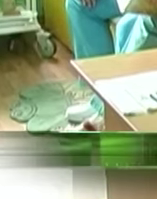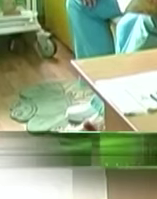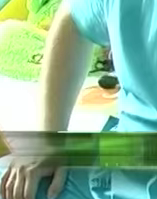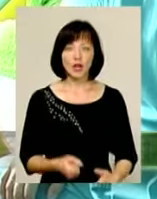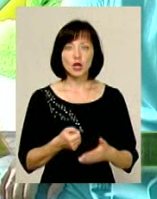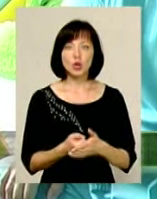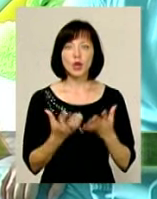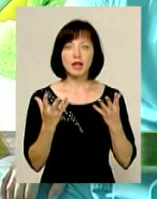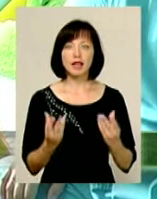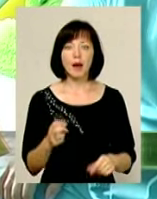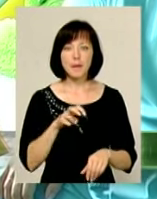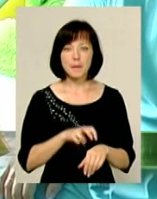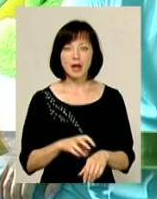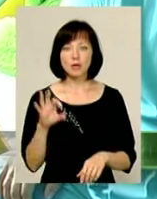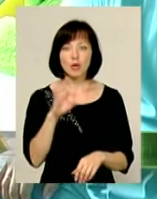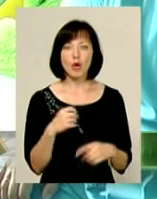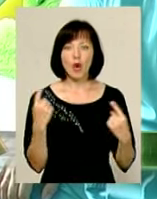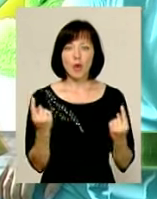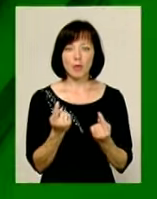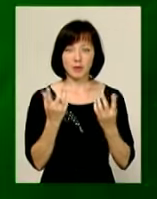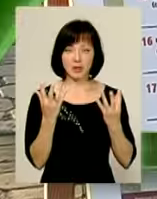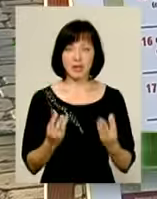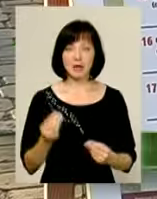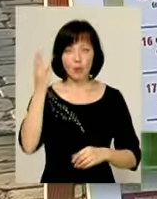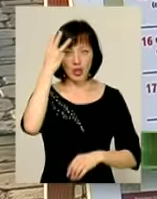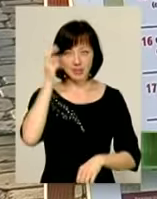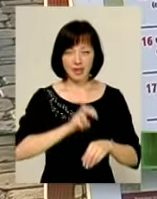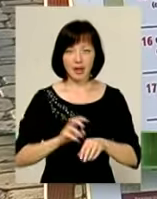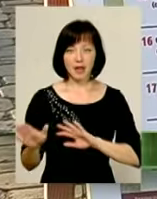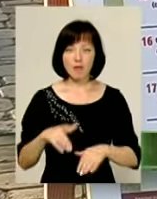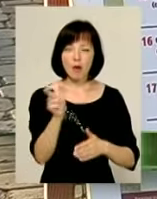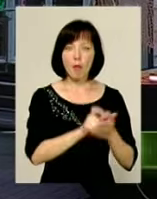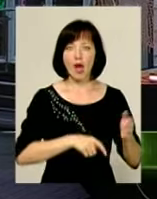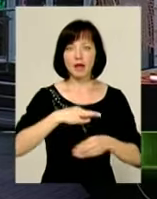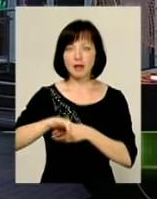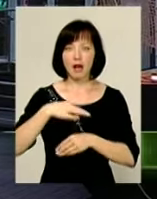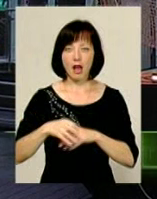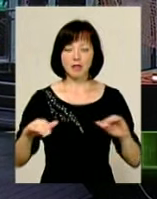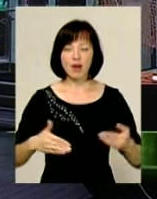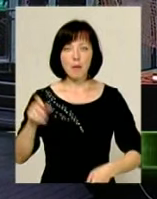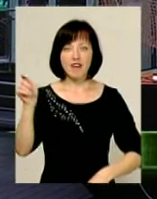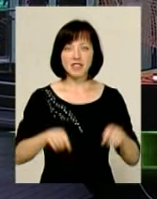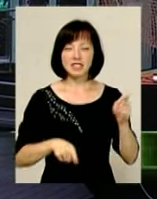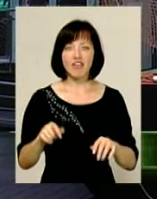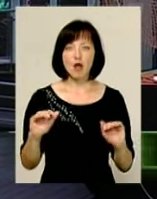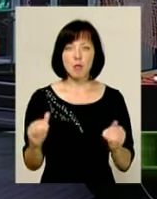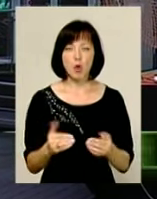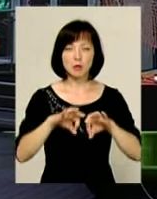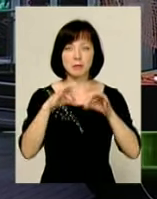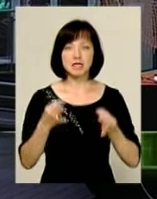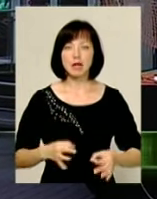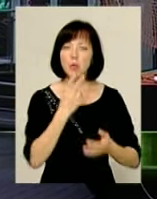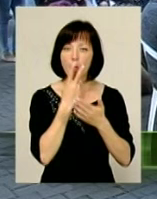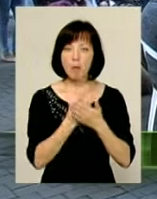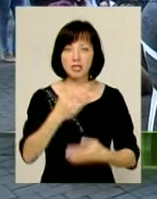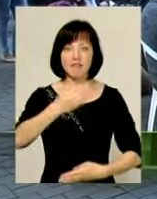До дня медика про будні подільських лікарів. Поет і кат. У рамках фестивалю мономистецтва від Лня глядачі